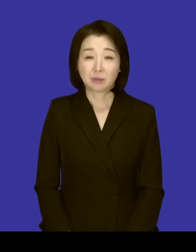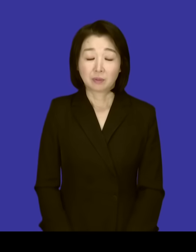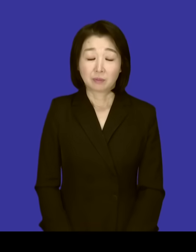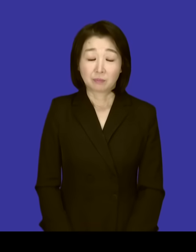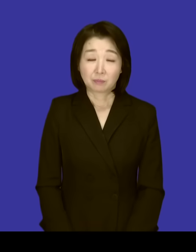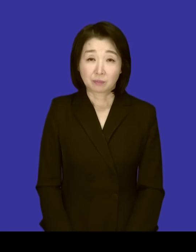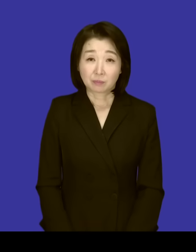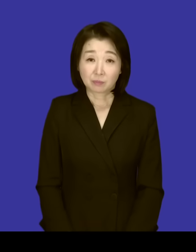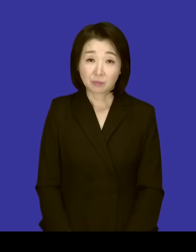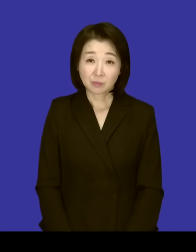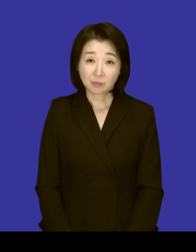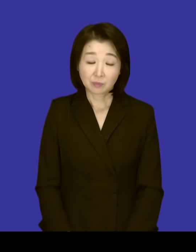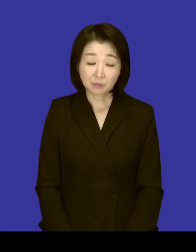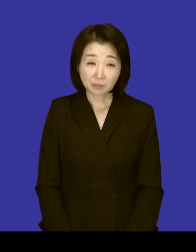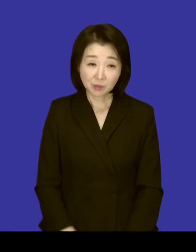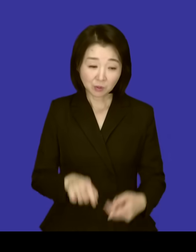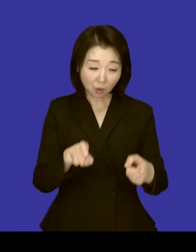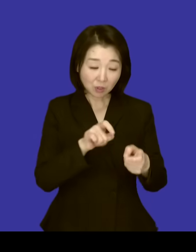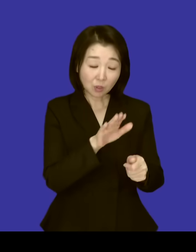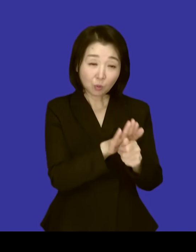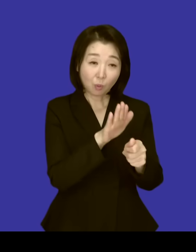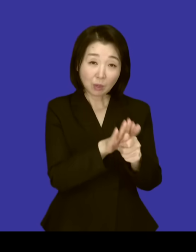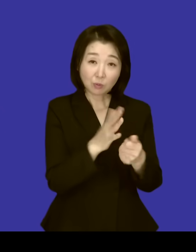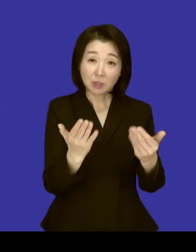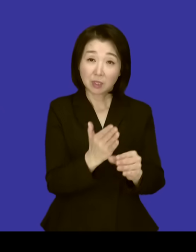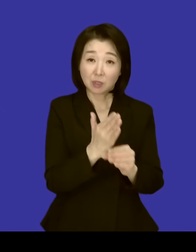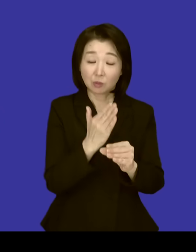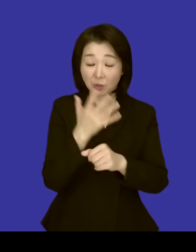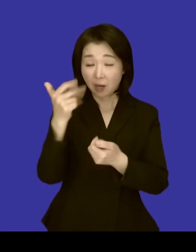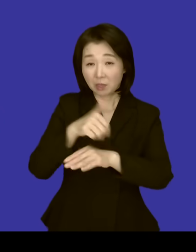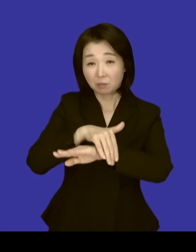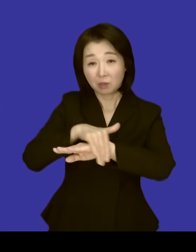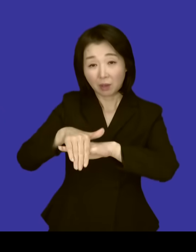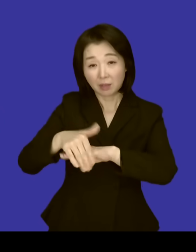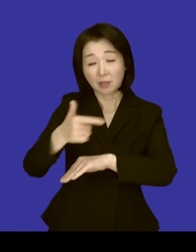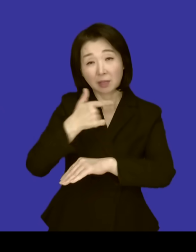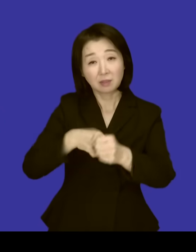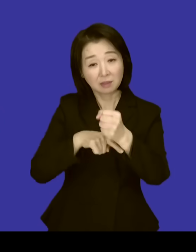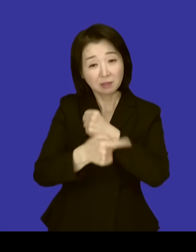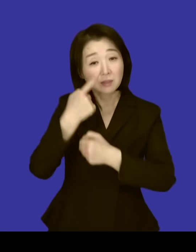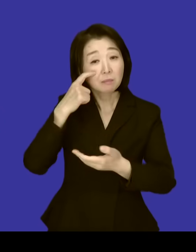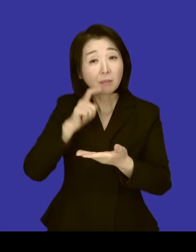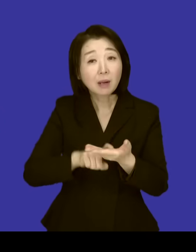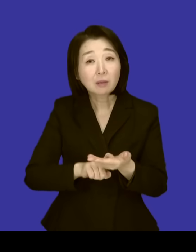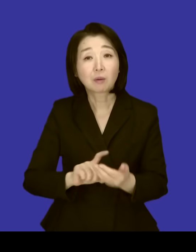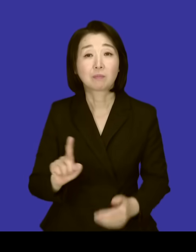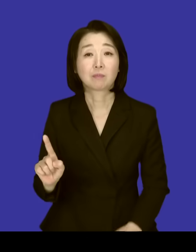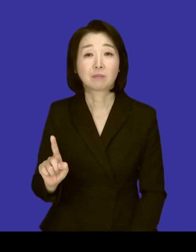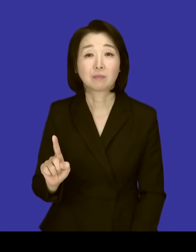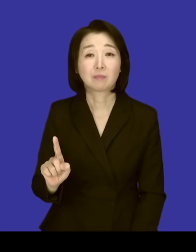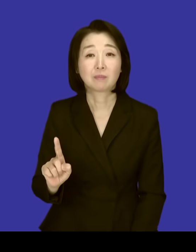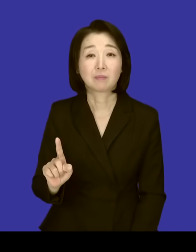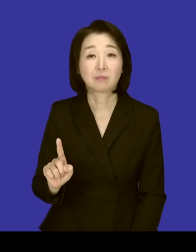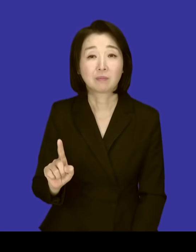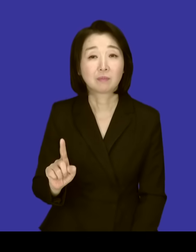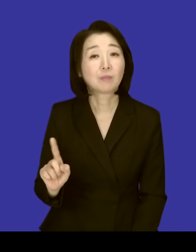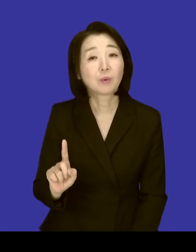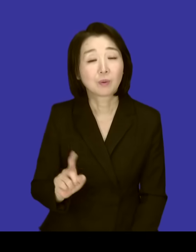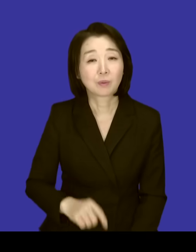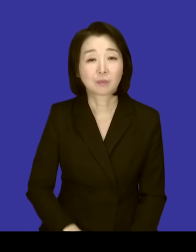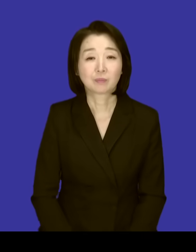그 코디를 하시면서 하나님께서 계획하신 그 큰 뜻을 또 발견하셨다고 들었는데 그게